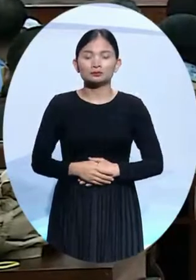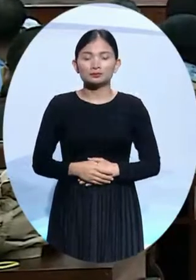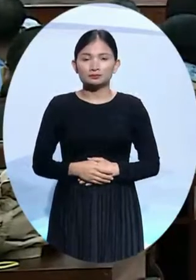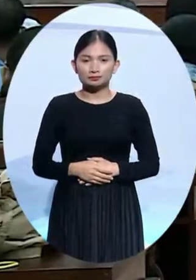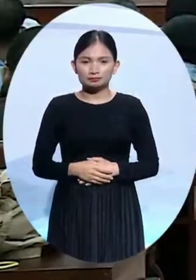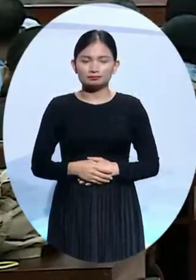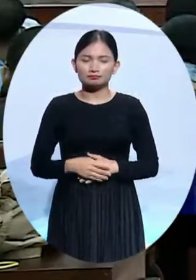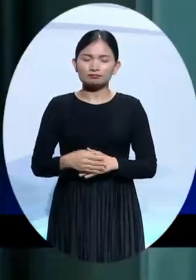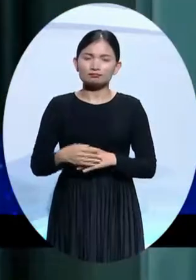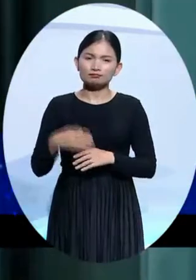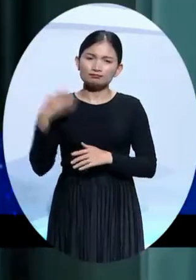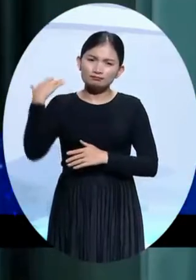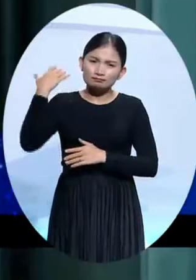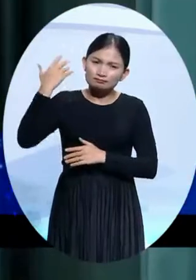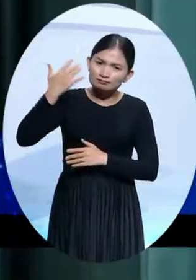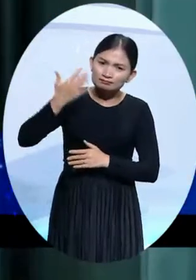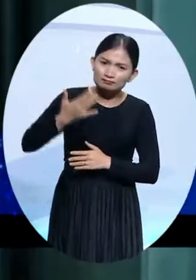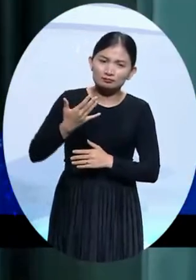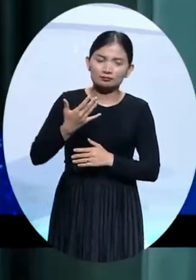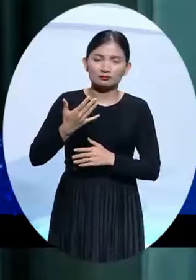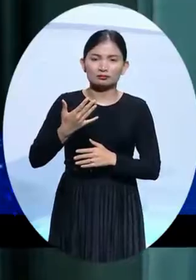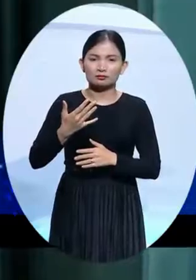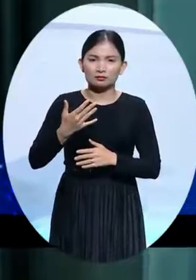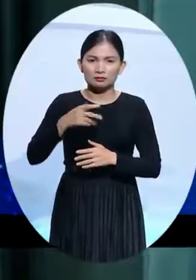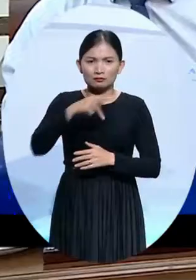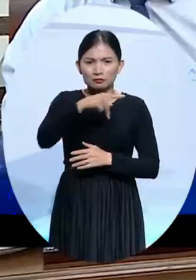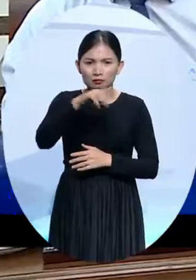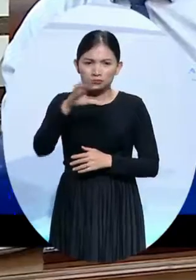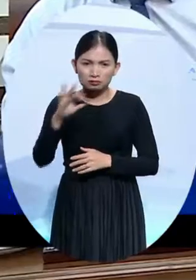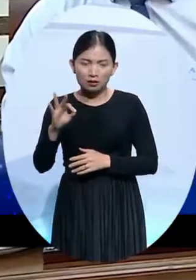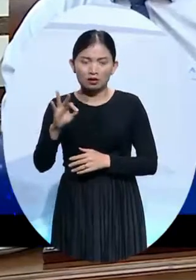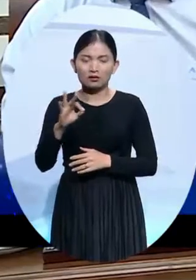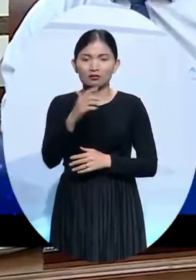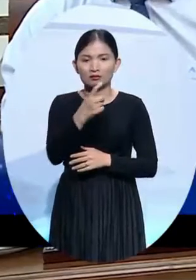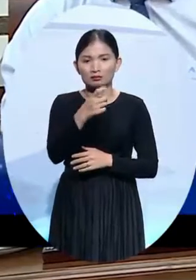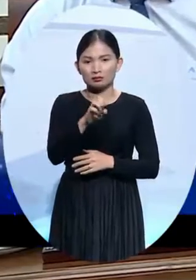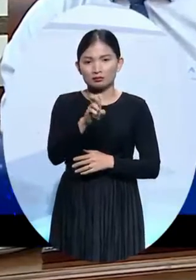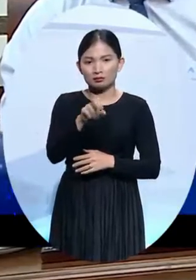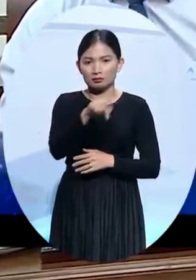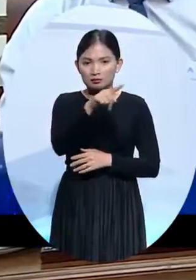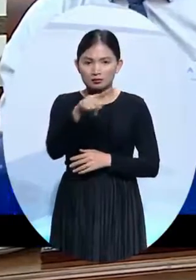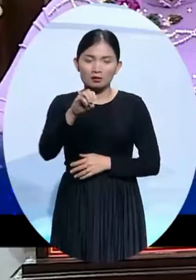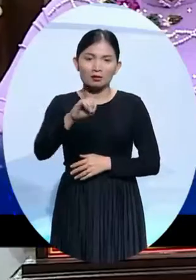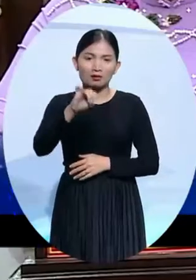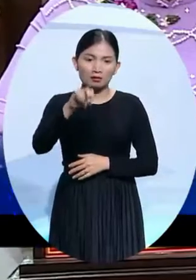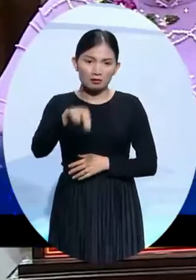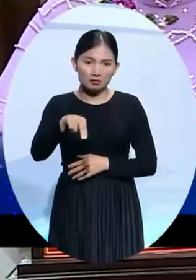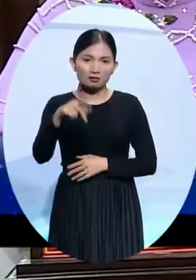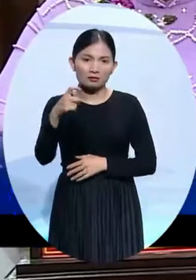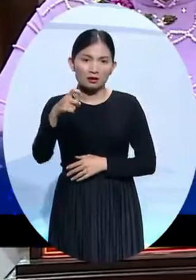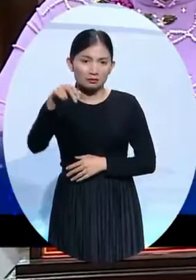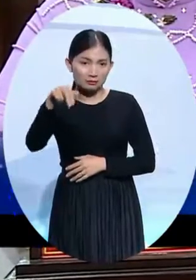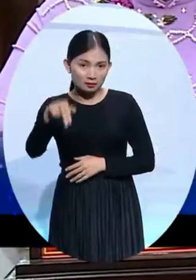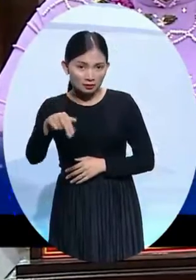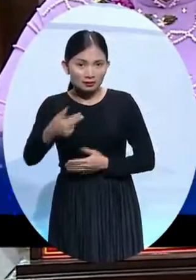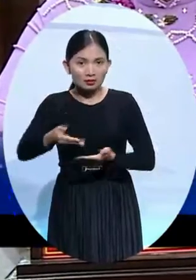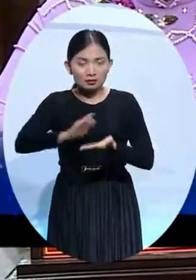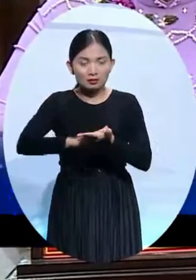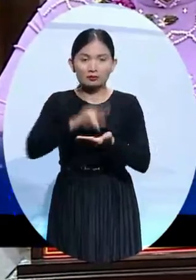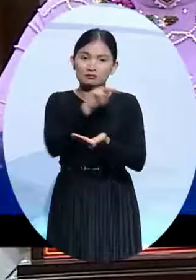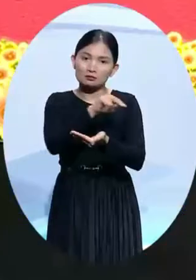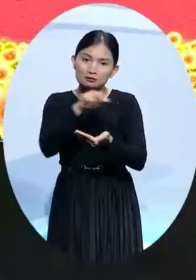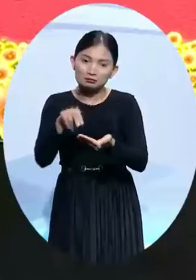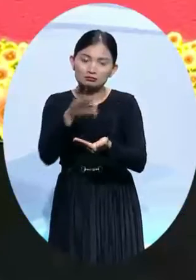Trong những năm qua, phong trào đền ơn đáp nghĩa và phong trào toàn dân chăm sóc thương binh, gia đình liệt sĩ, người có công với cách mạng trên địa bàn quận Phú